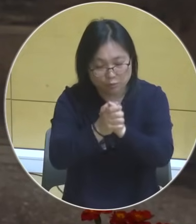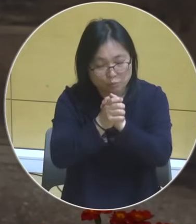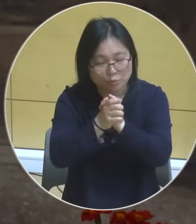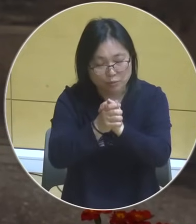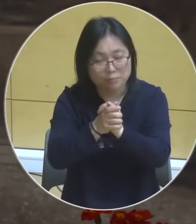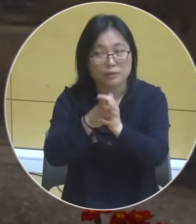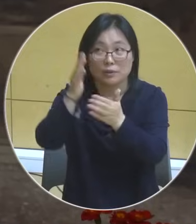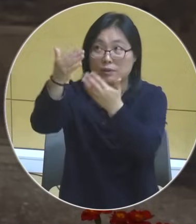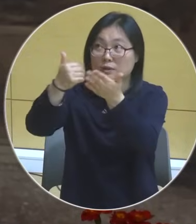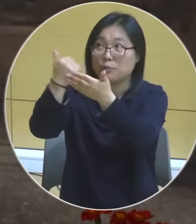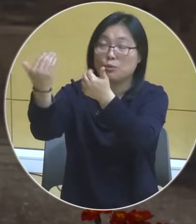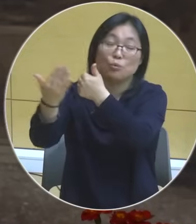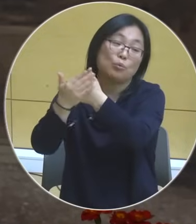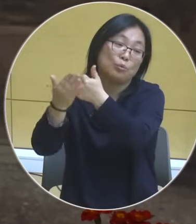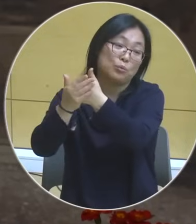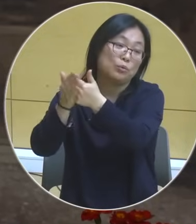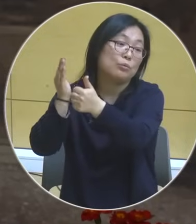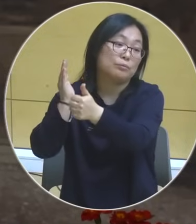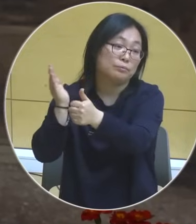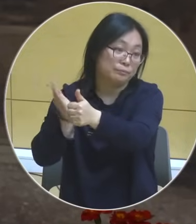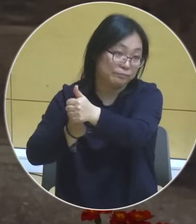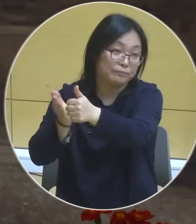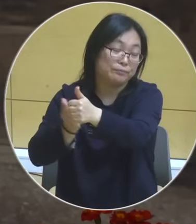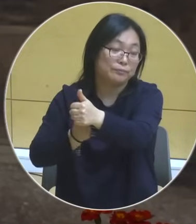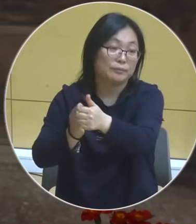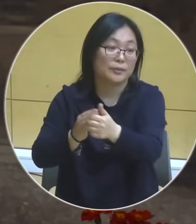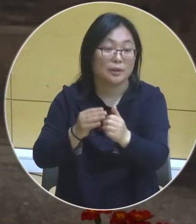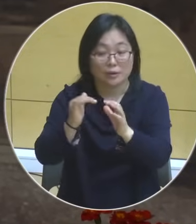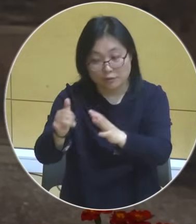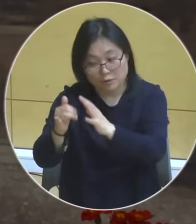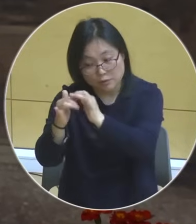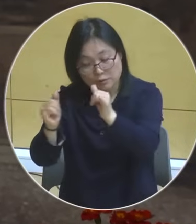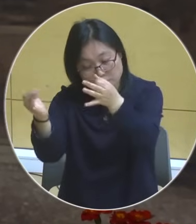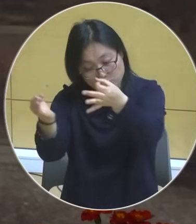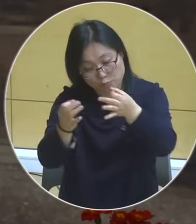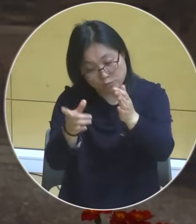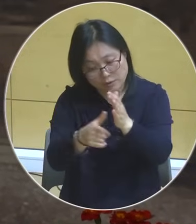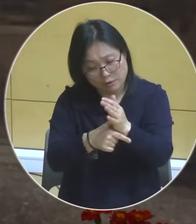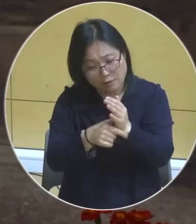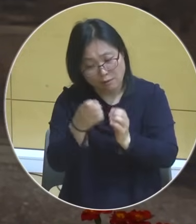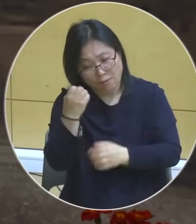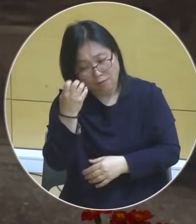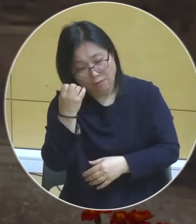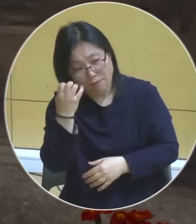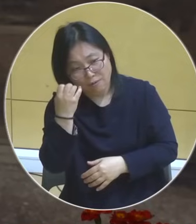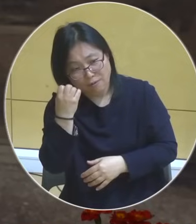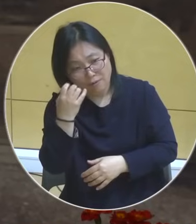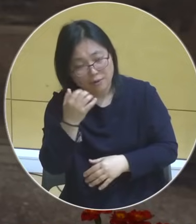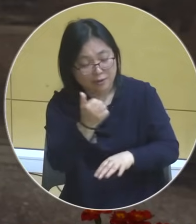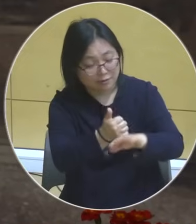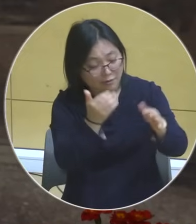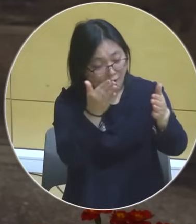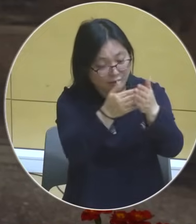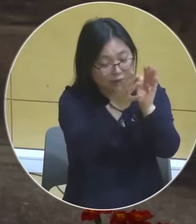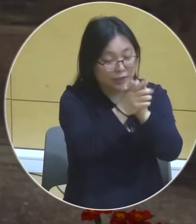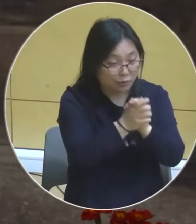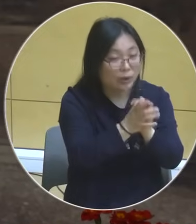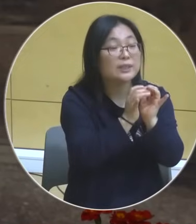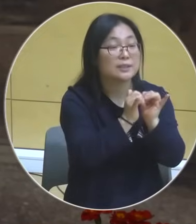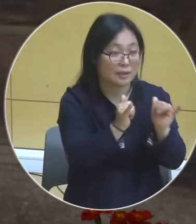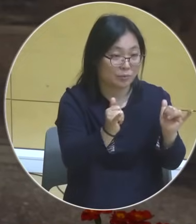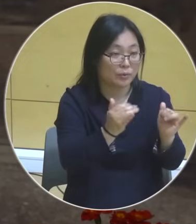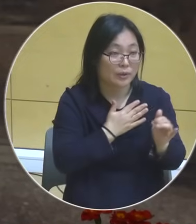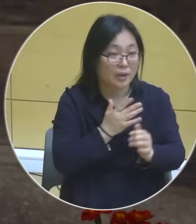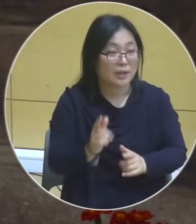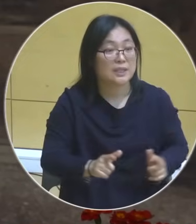구했습니다. 이것이 세상 사람들 눈에는 신기하게 보였습니다. 무기력하게 보였지만 그들은 끝까지 기도하는 사람으로